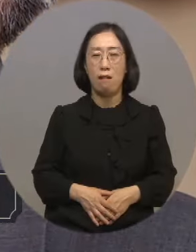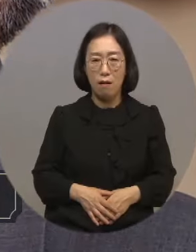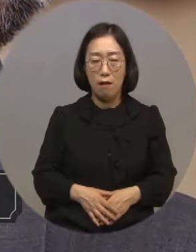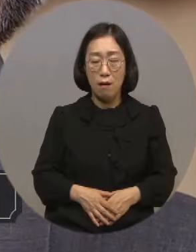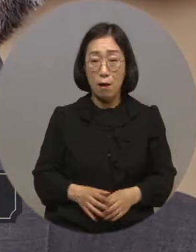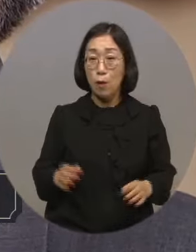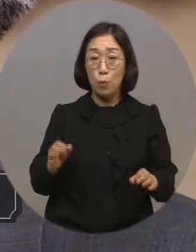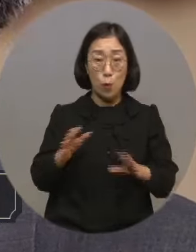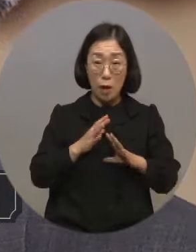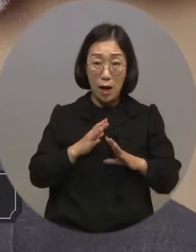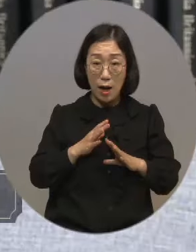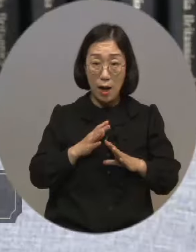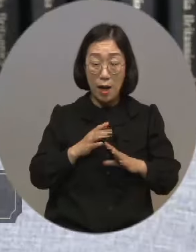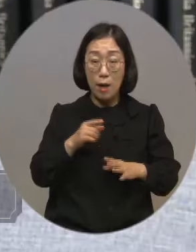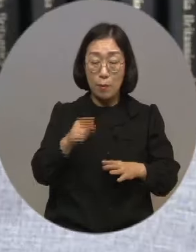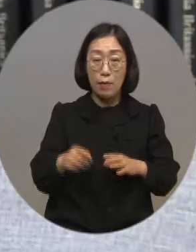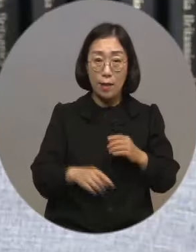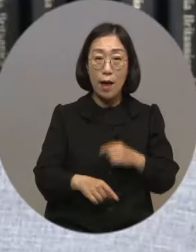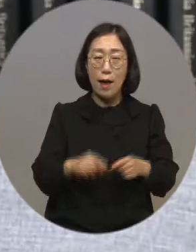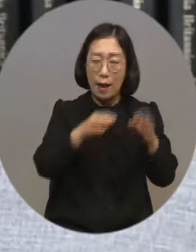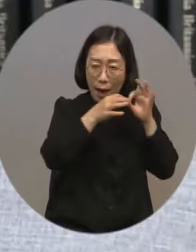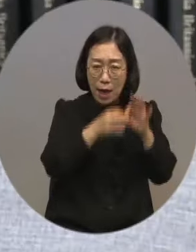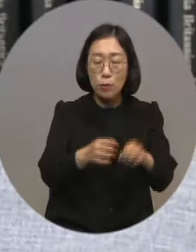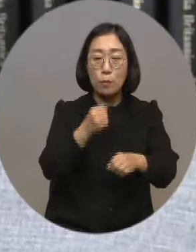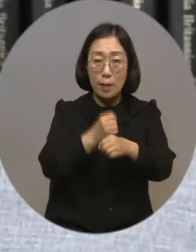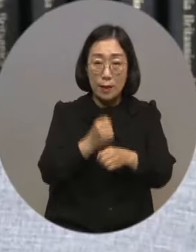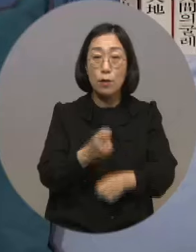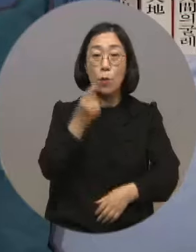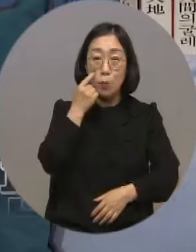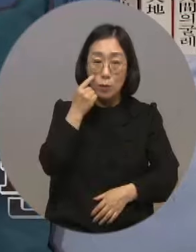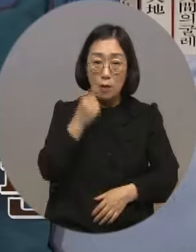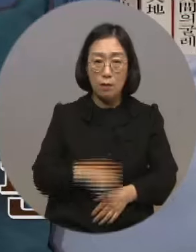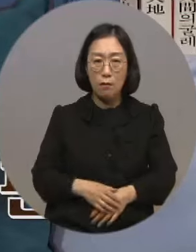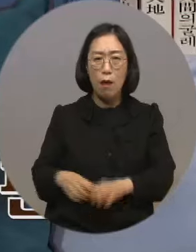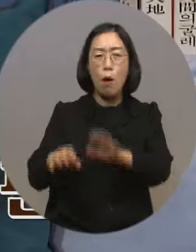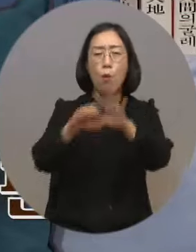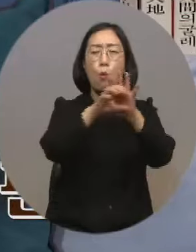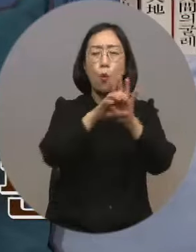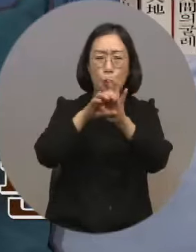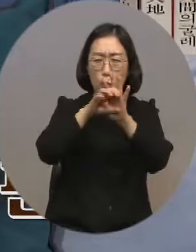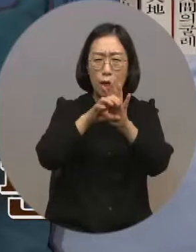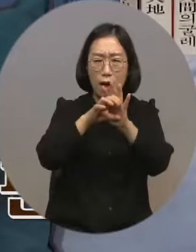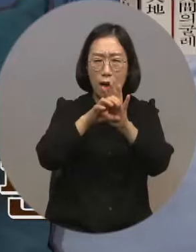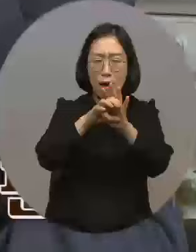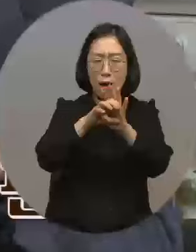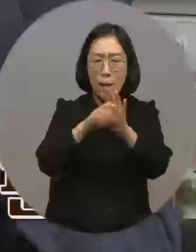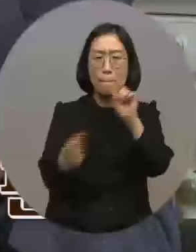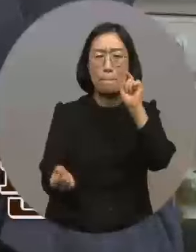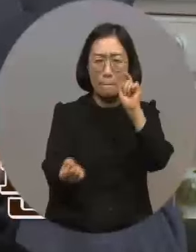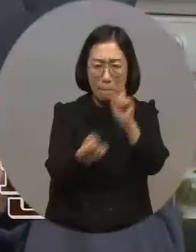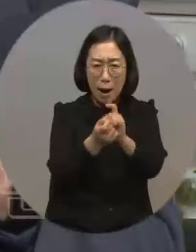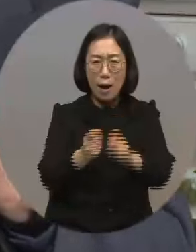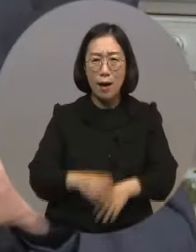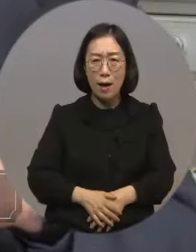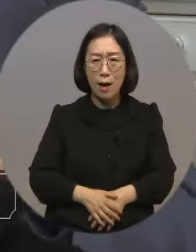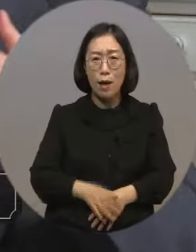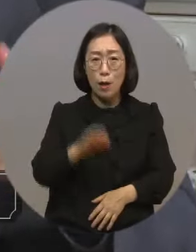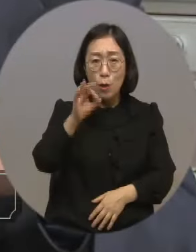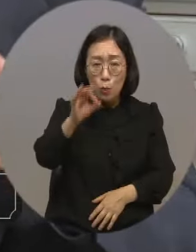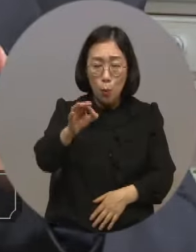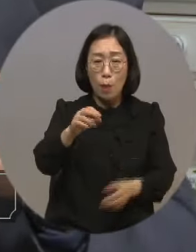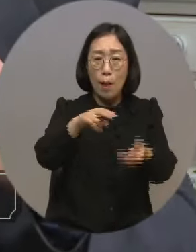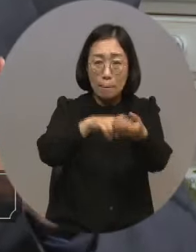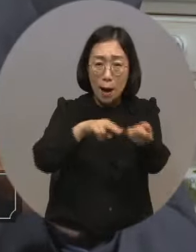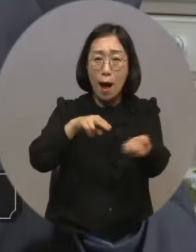놀라운 술이면 내가 끝까지 해보자 했는데 마침 또 그때부터 코로나가 시작돼가지고 돈이 제품이